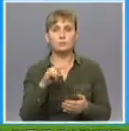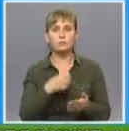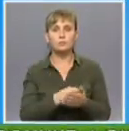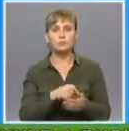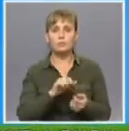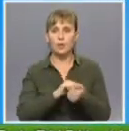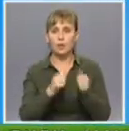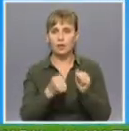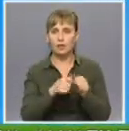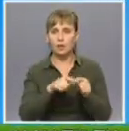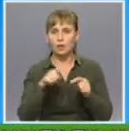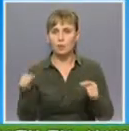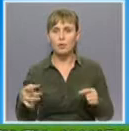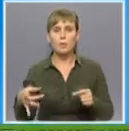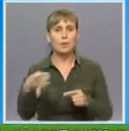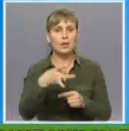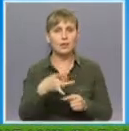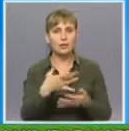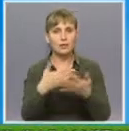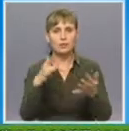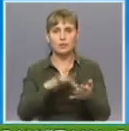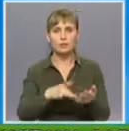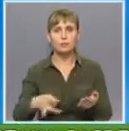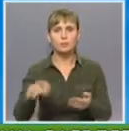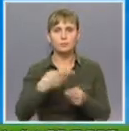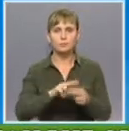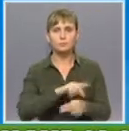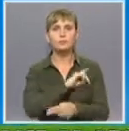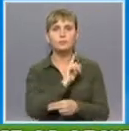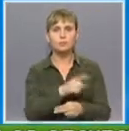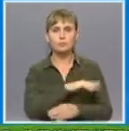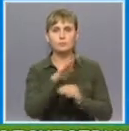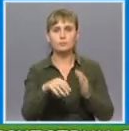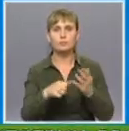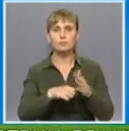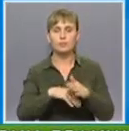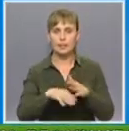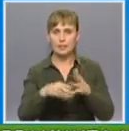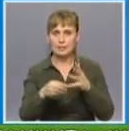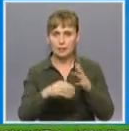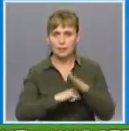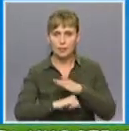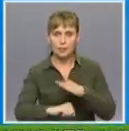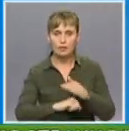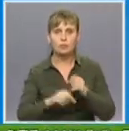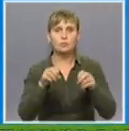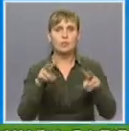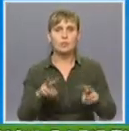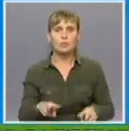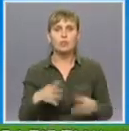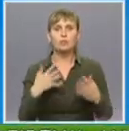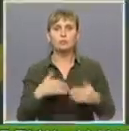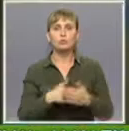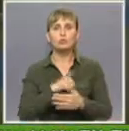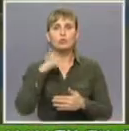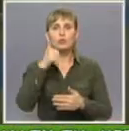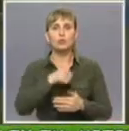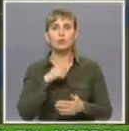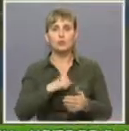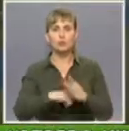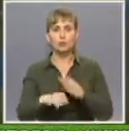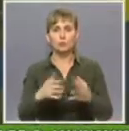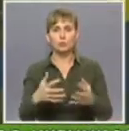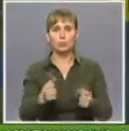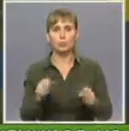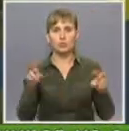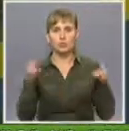Калкамана, связывая спальный район с центром города. Это мощная подземная сеть с выходом в пригородные поселки. Уже с нового года метро